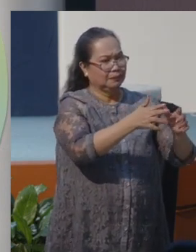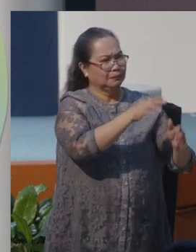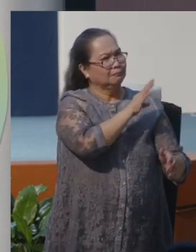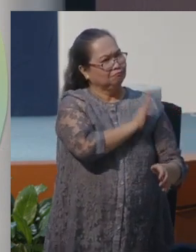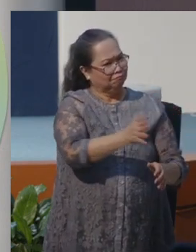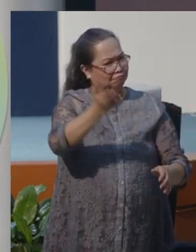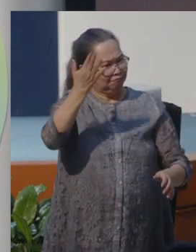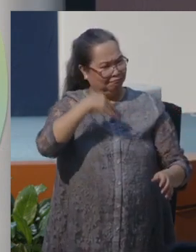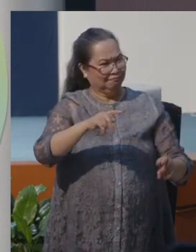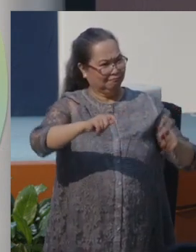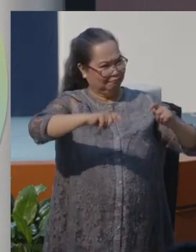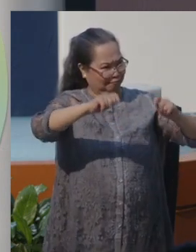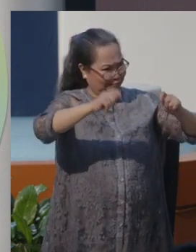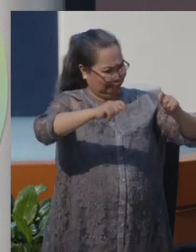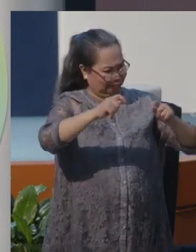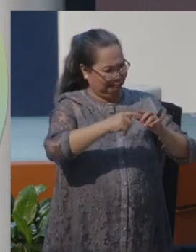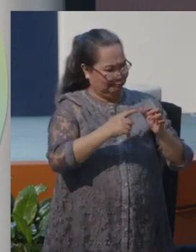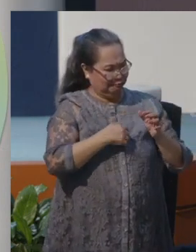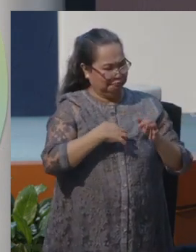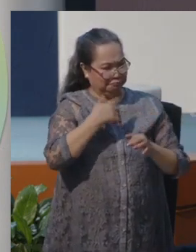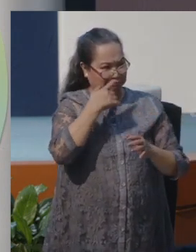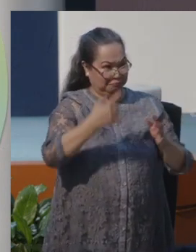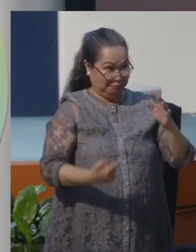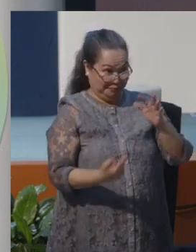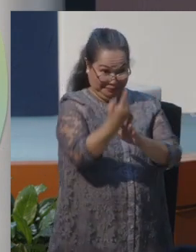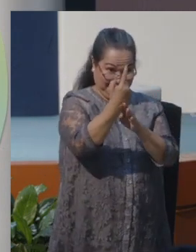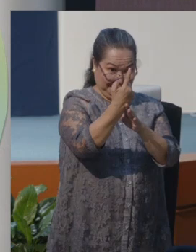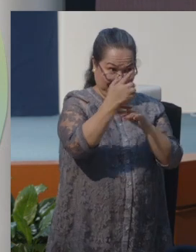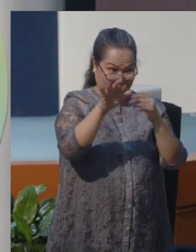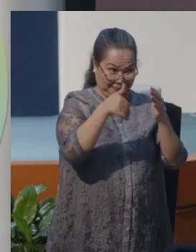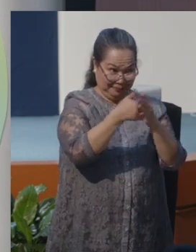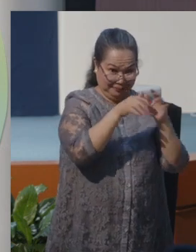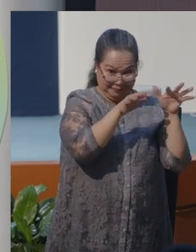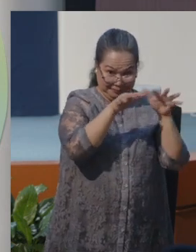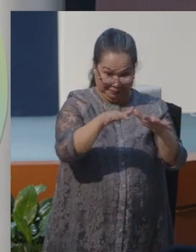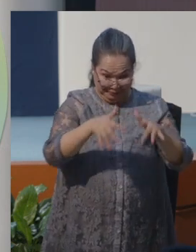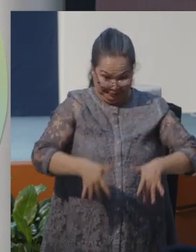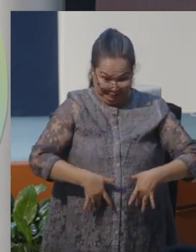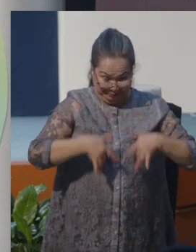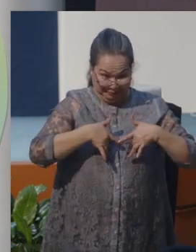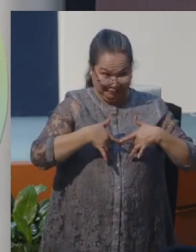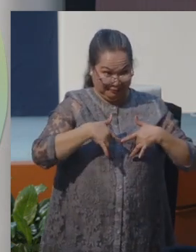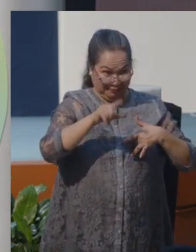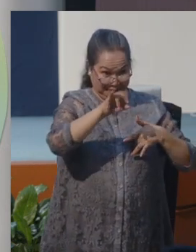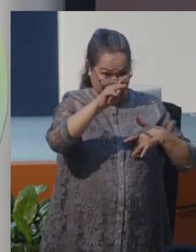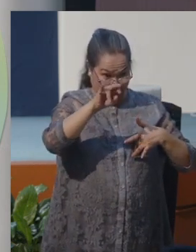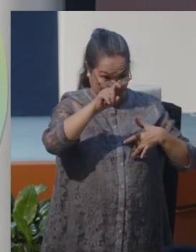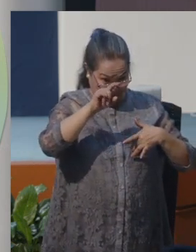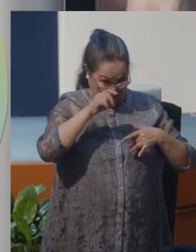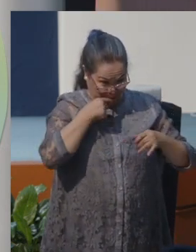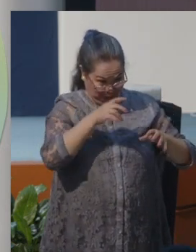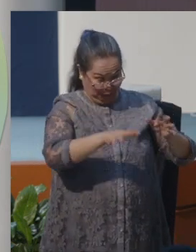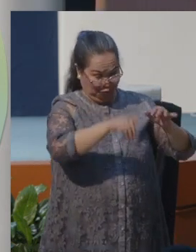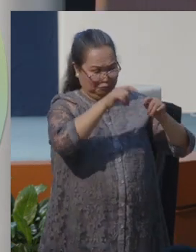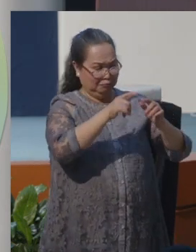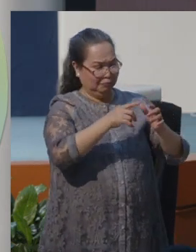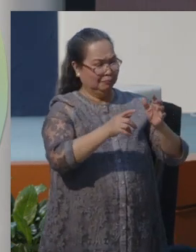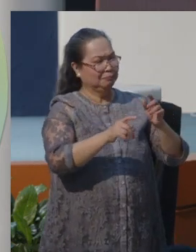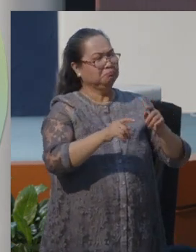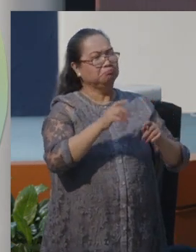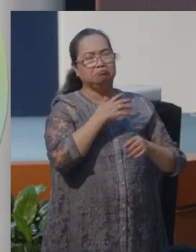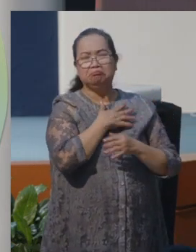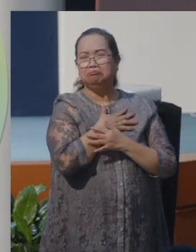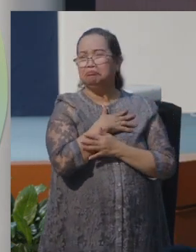John 11:16. Pabalik si Jesus sa Bethany para buhayin si Lazarus. Nasabi ni